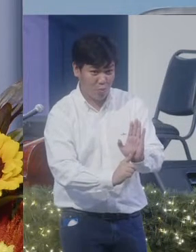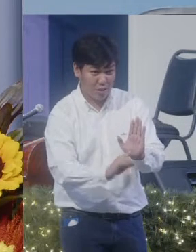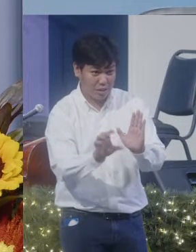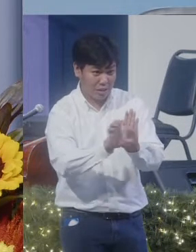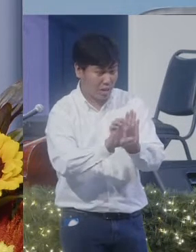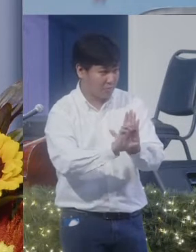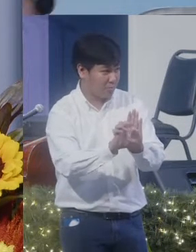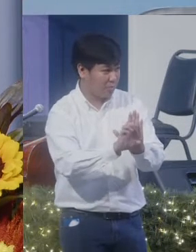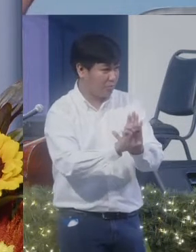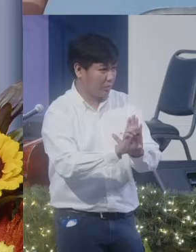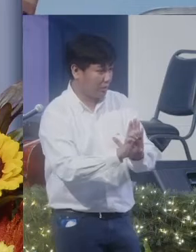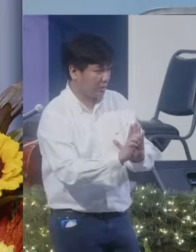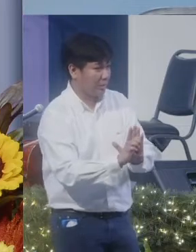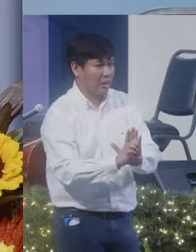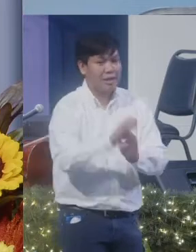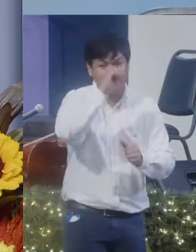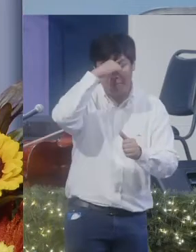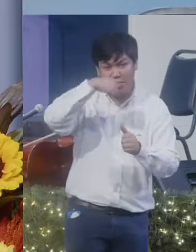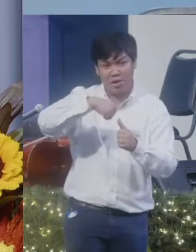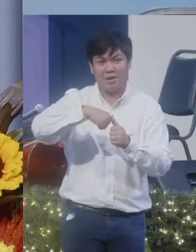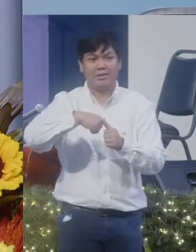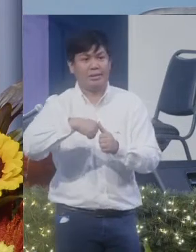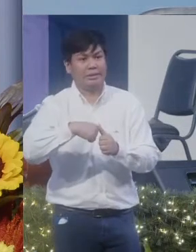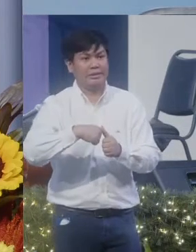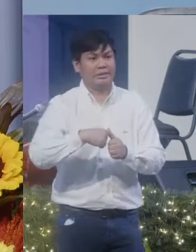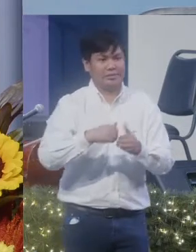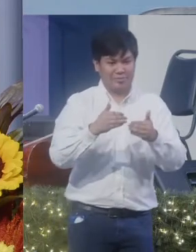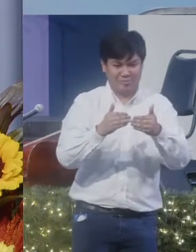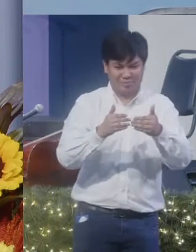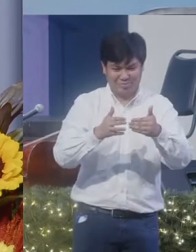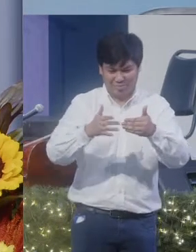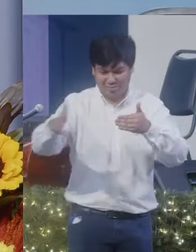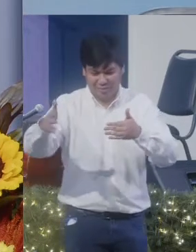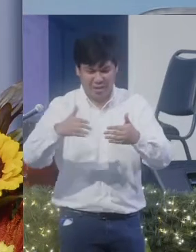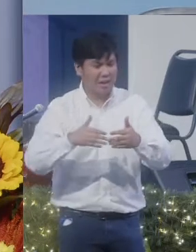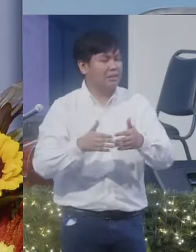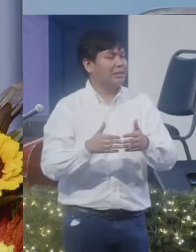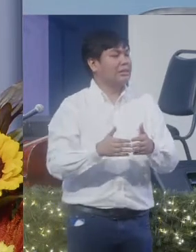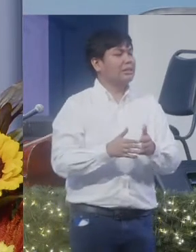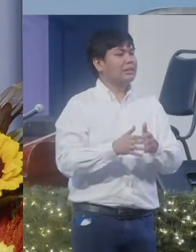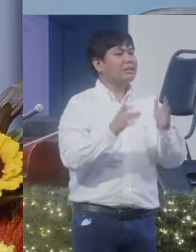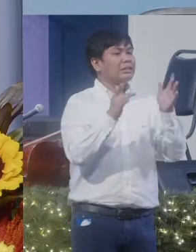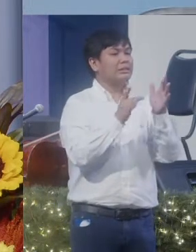nung pinatawad, di ba fast forward tayo ng konti,